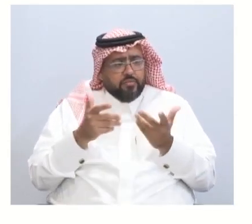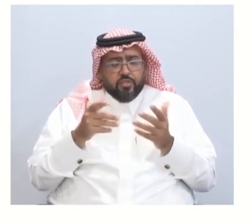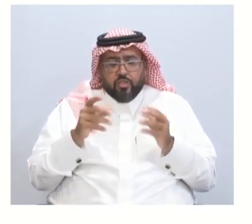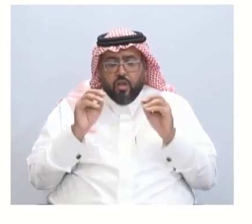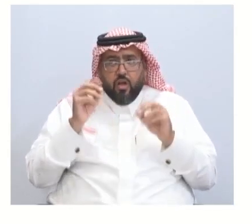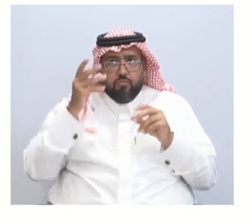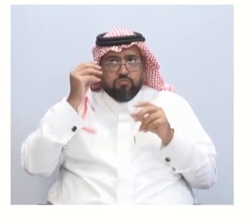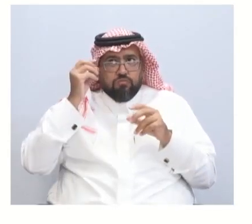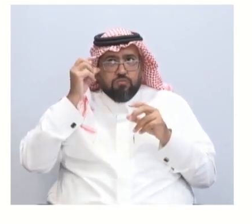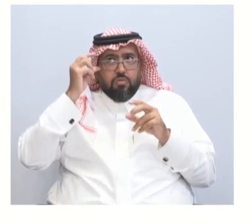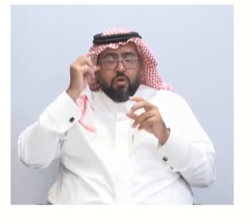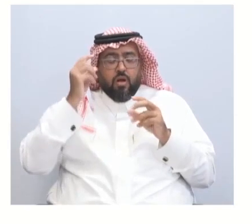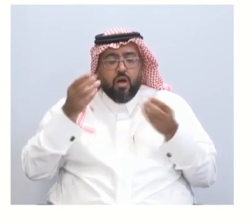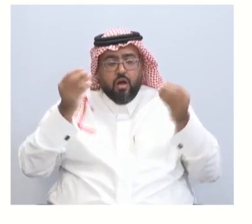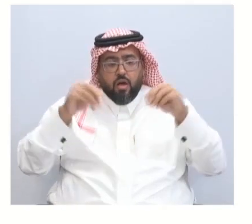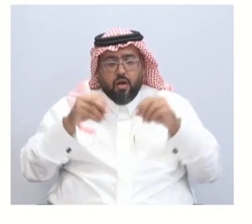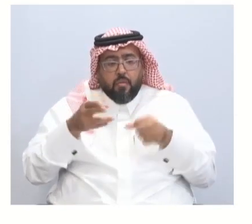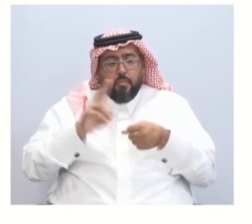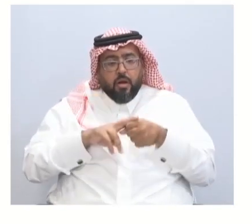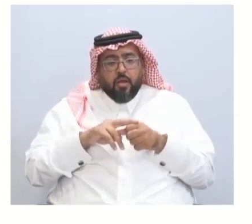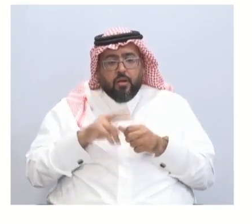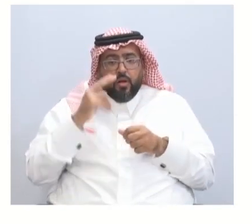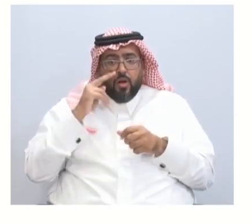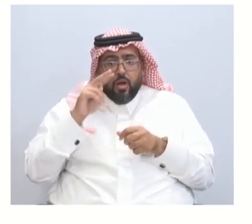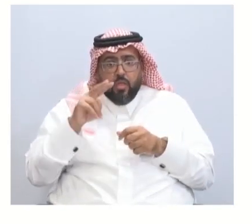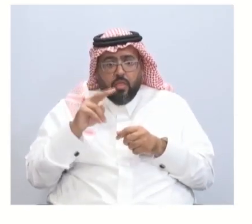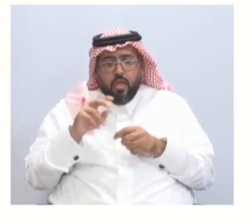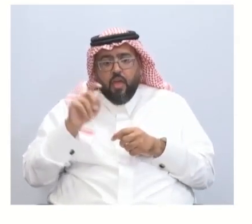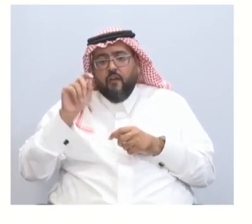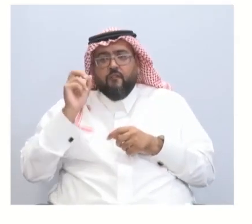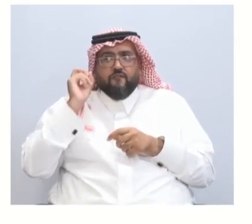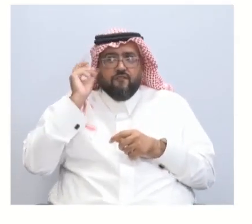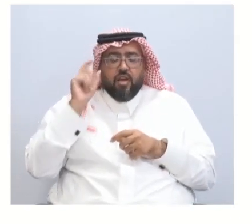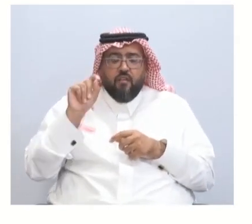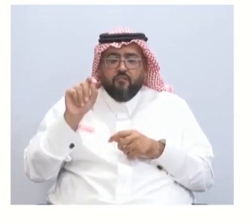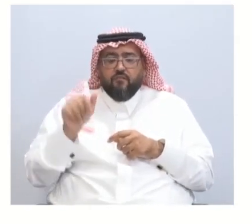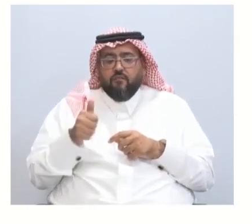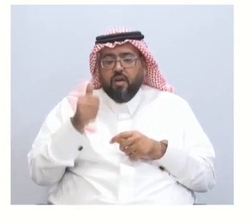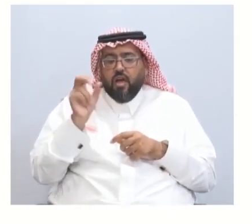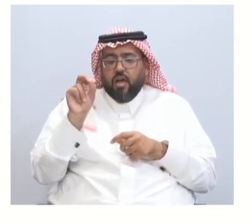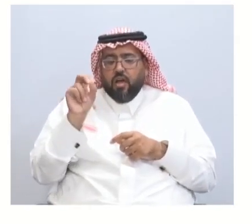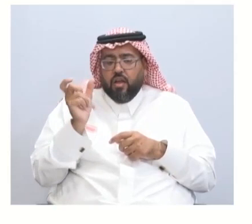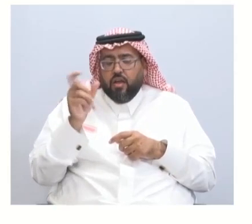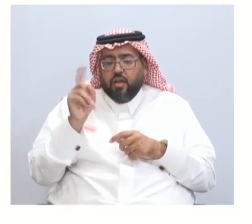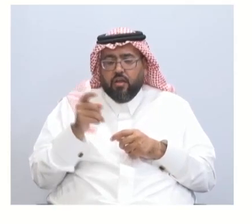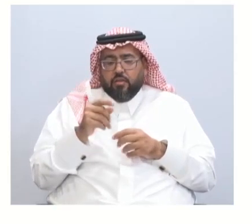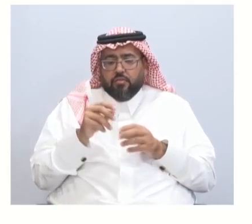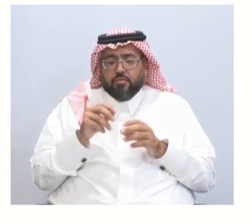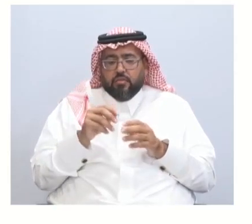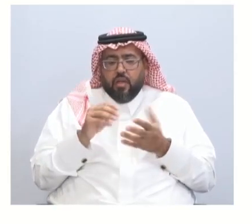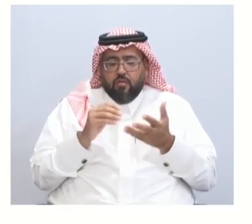جعل العلماء يعيدون النظر في افكار فاجنر فقد ادى